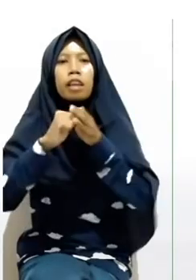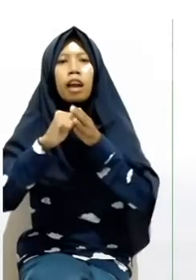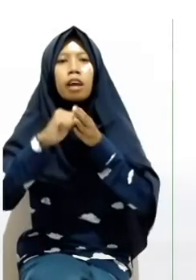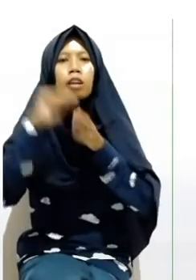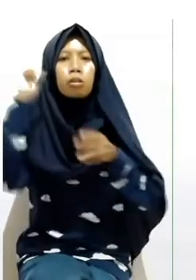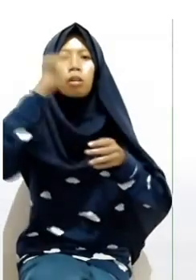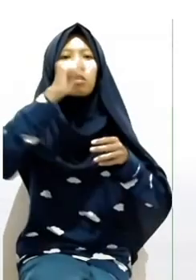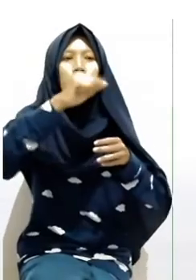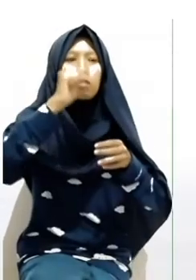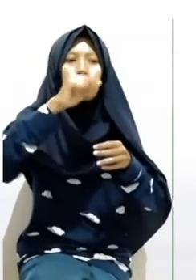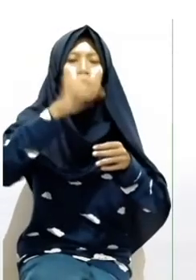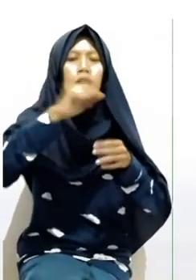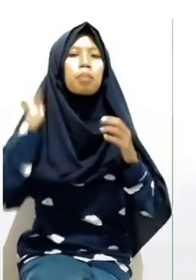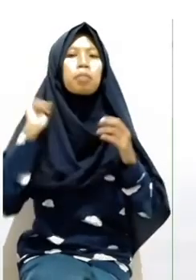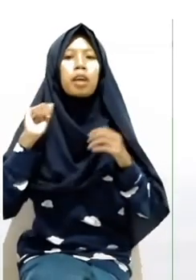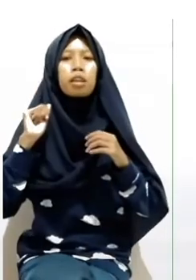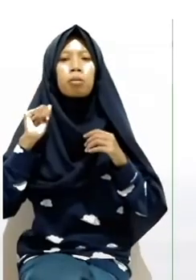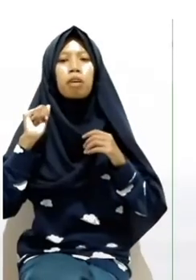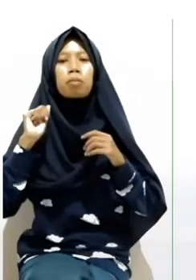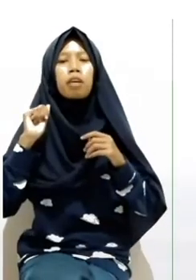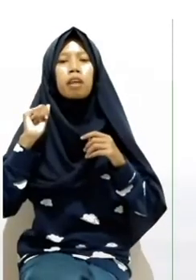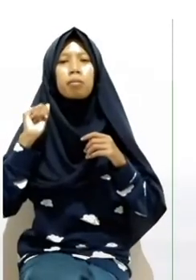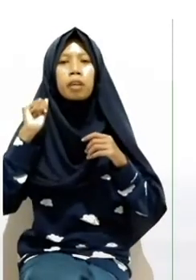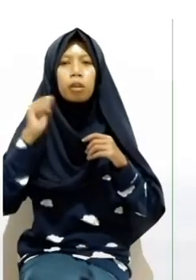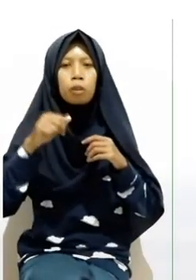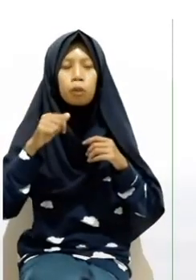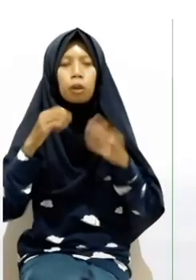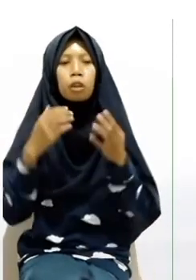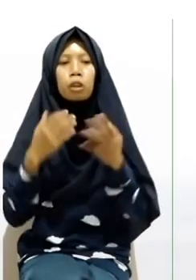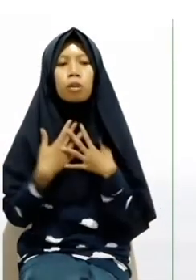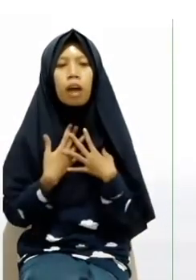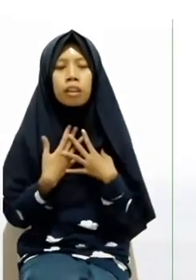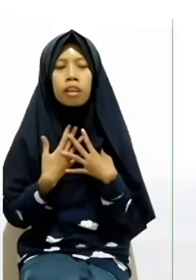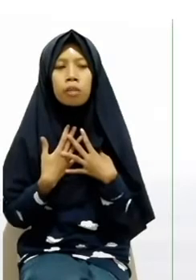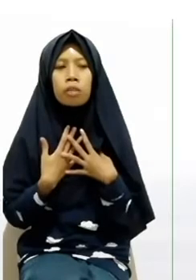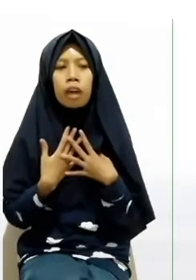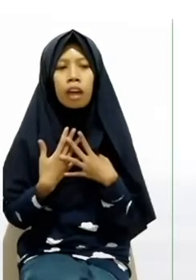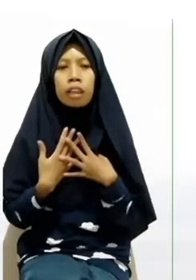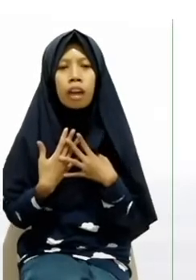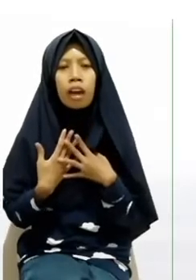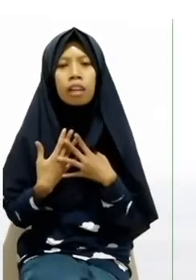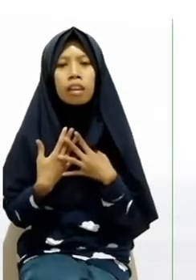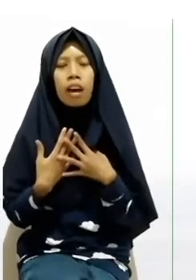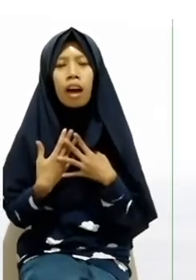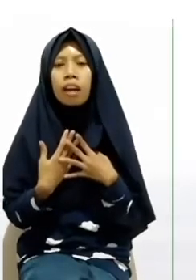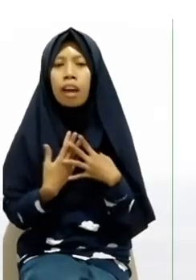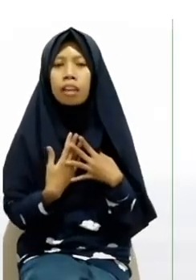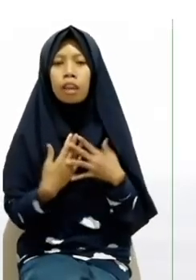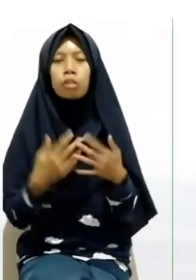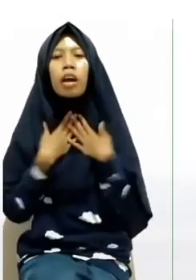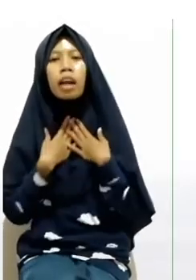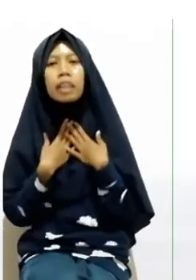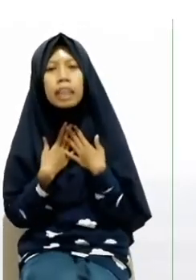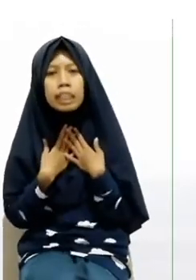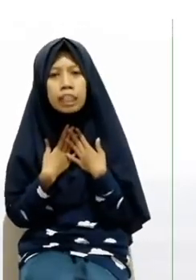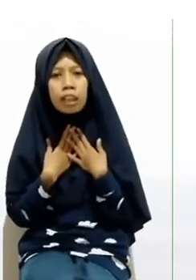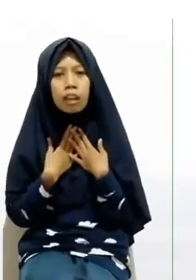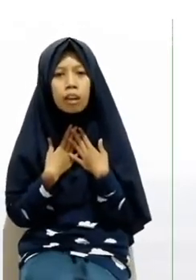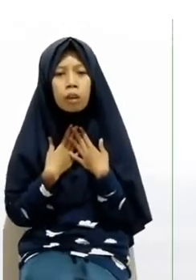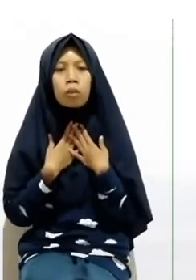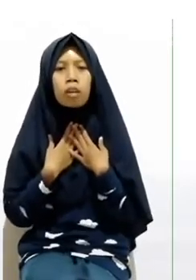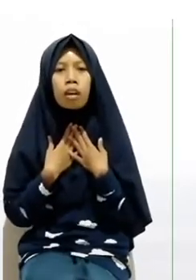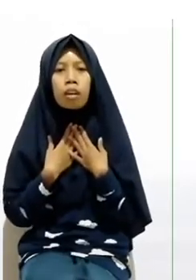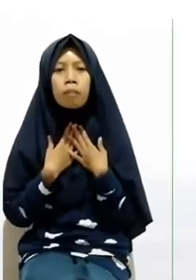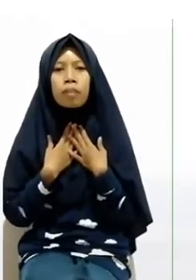tangan kita sakit petok-petok tapi enggak dibuat bukain pintu terus ada juga kadang ada anak yang suaranya